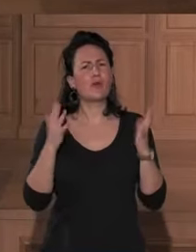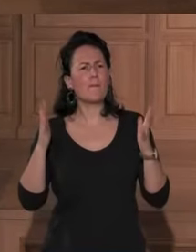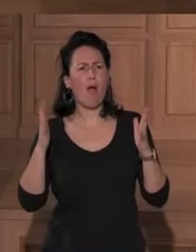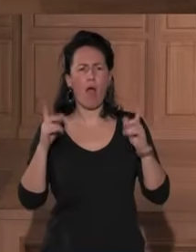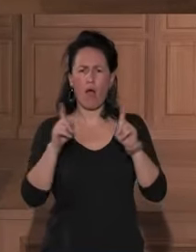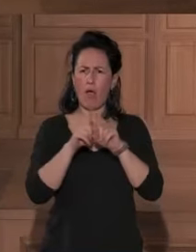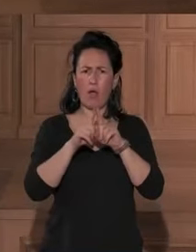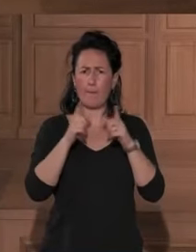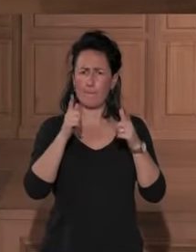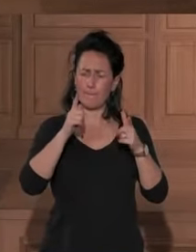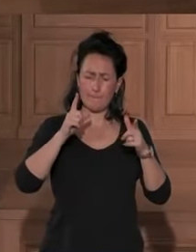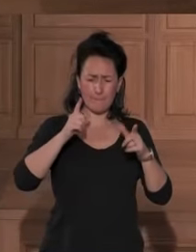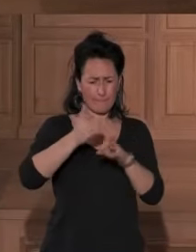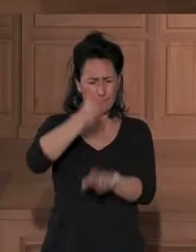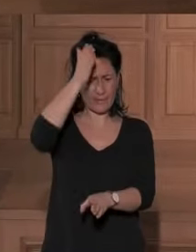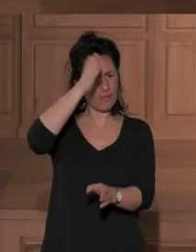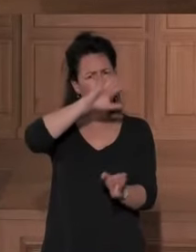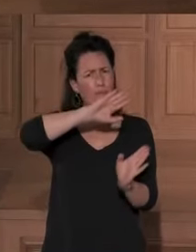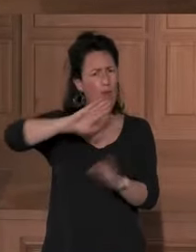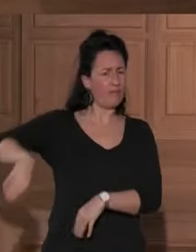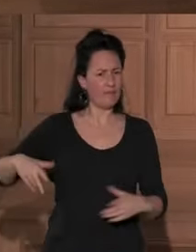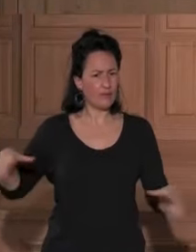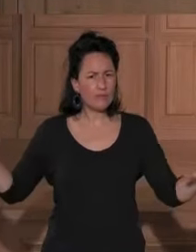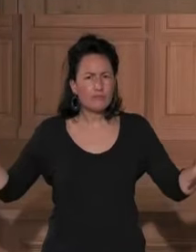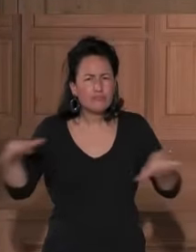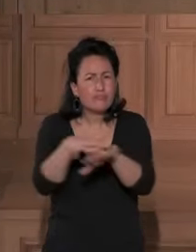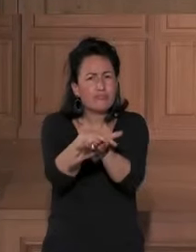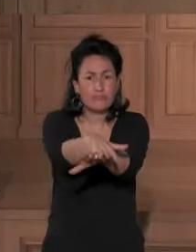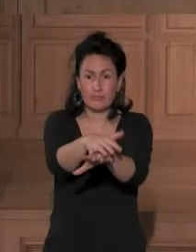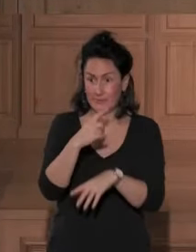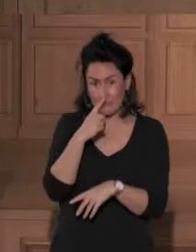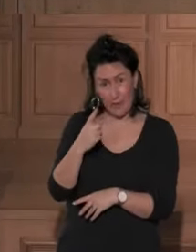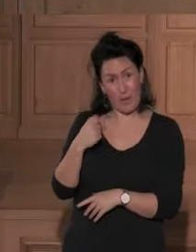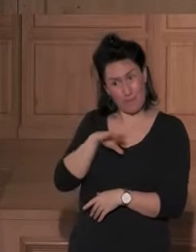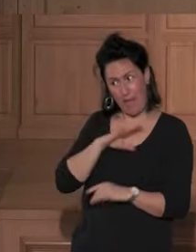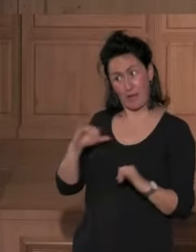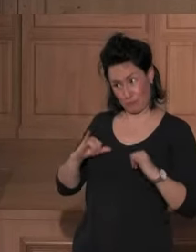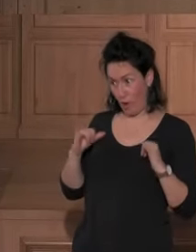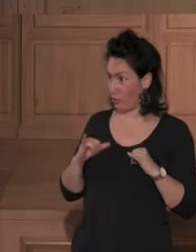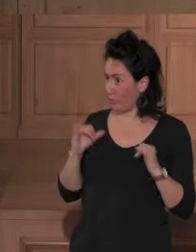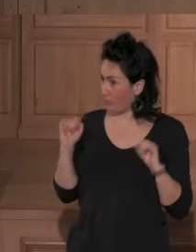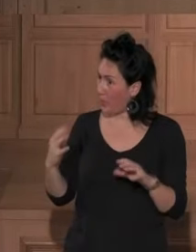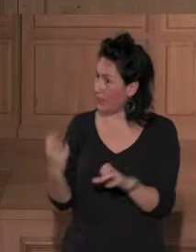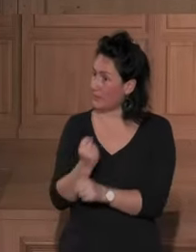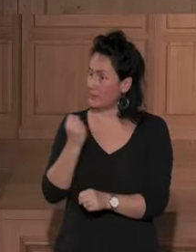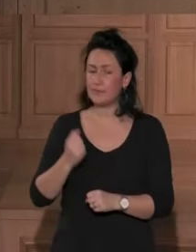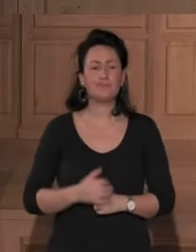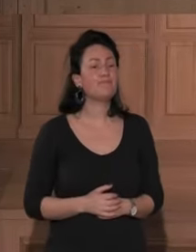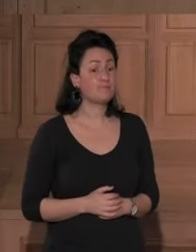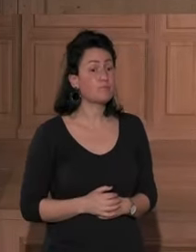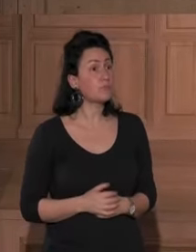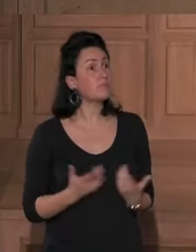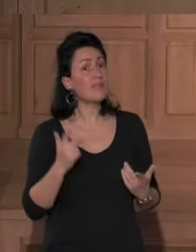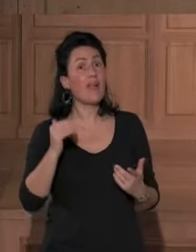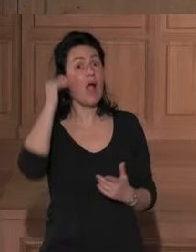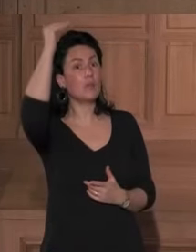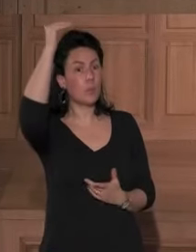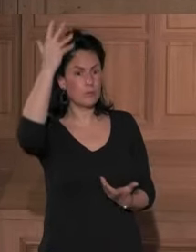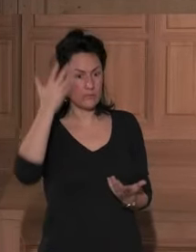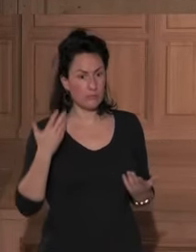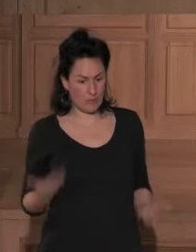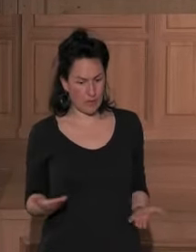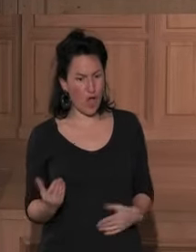ces jeunes ou d'autres, hein, il n'y a pas que l'autisme, sont un chemin possible? les adultes de demain, c'est les enfants d'aujourd'hui. C'est pour ça